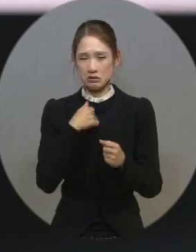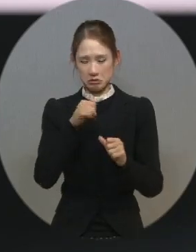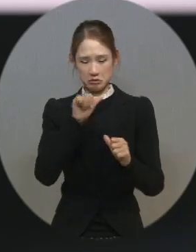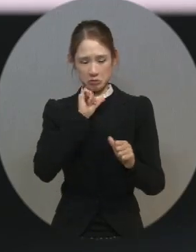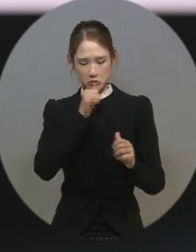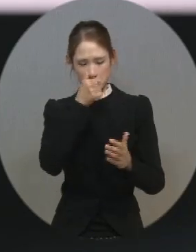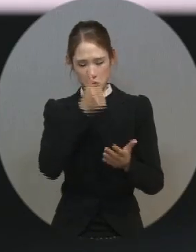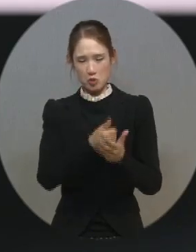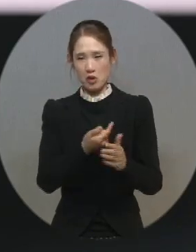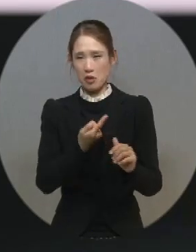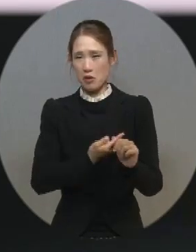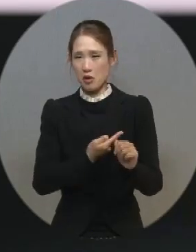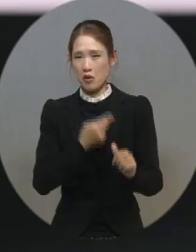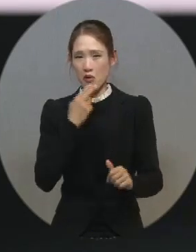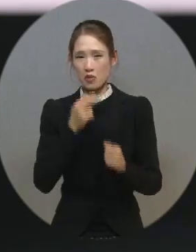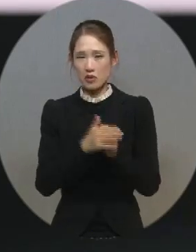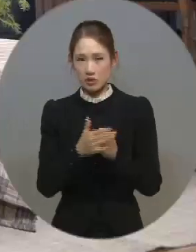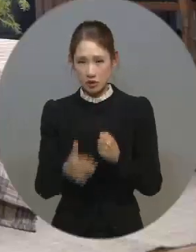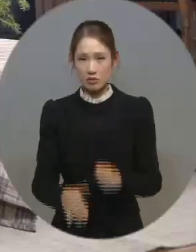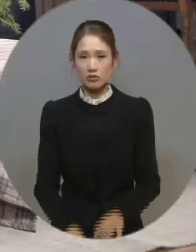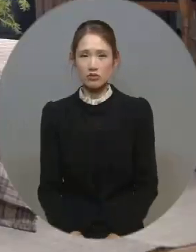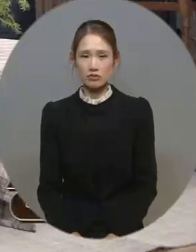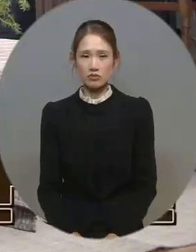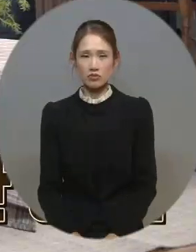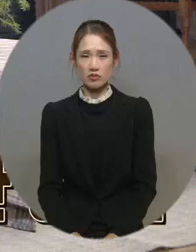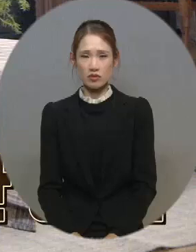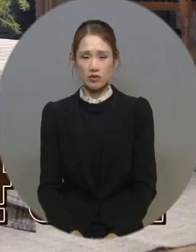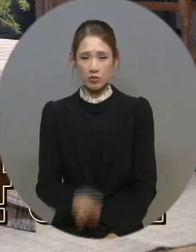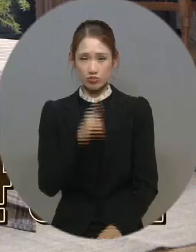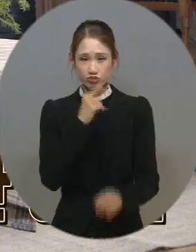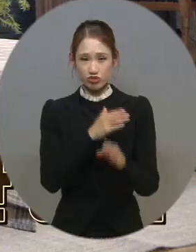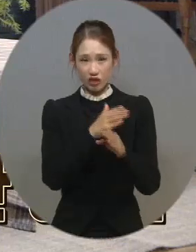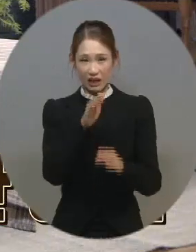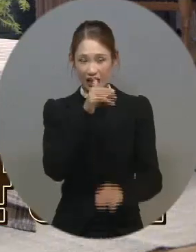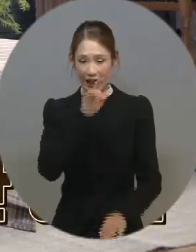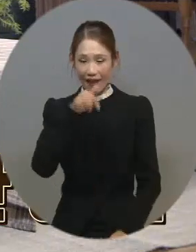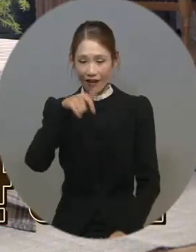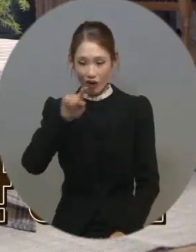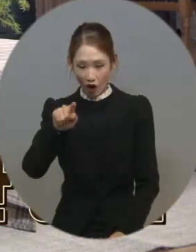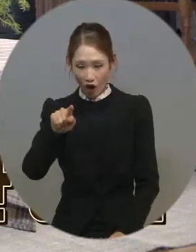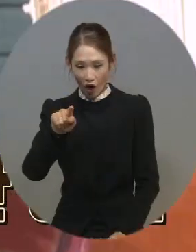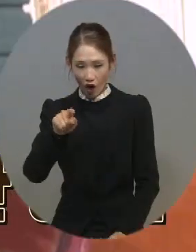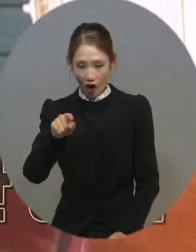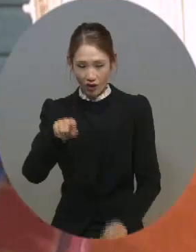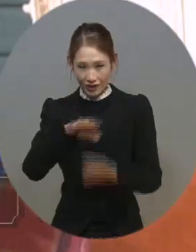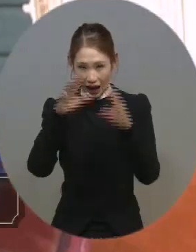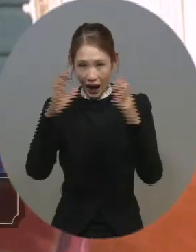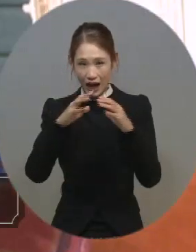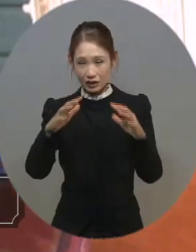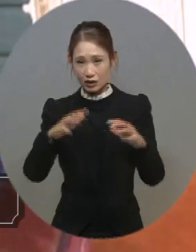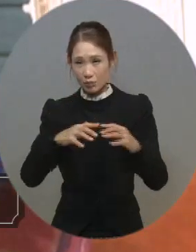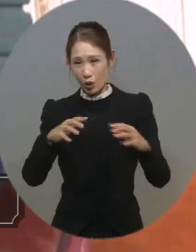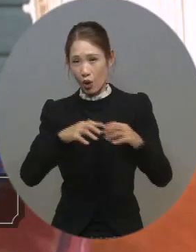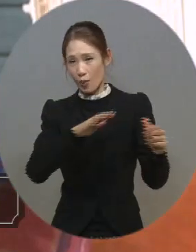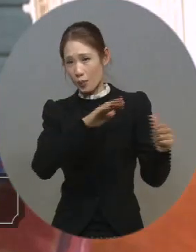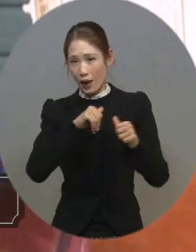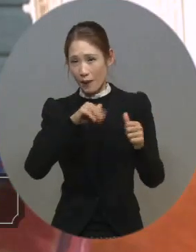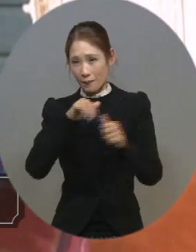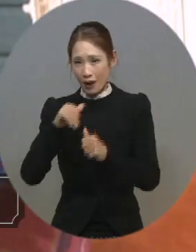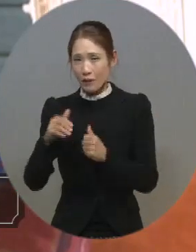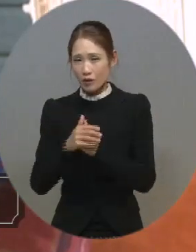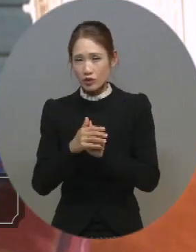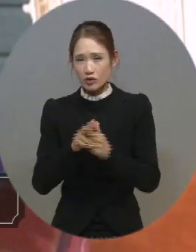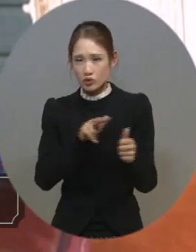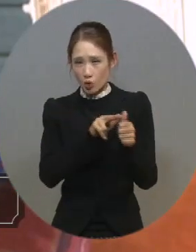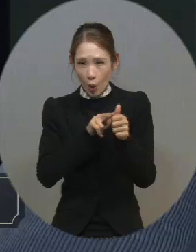없으니까 그 방송에서 본 거 외에는 북한의 해커들을 총동원시킨 거예요. 저에 대한 정보를 다 수집을